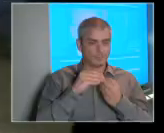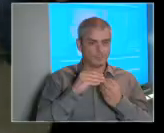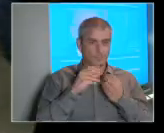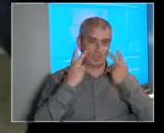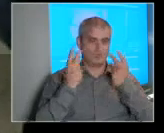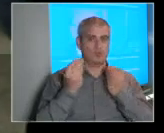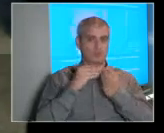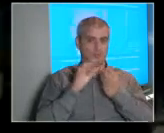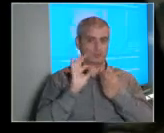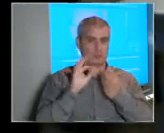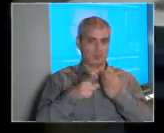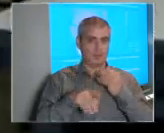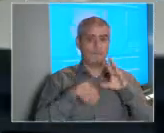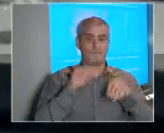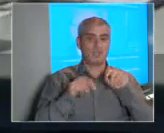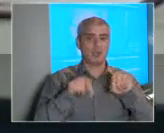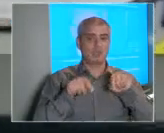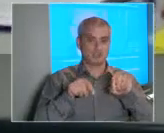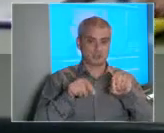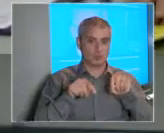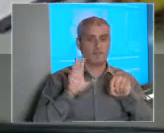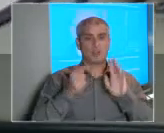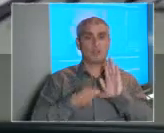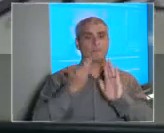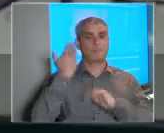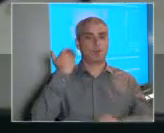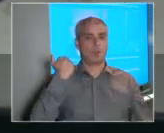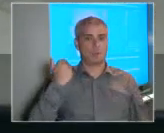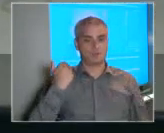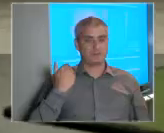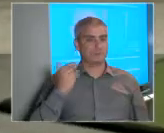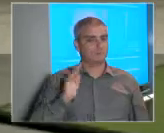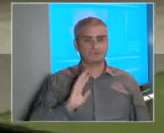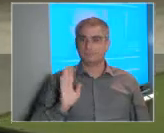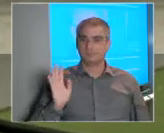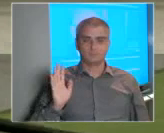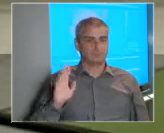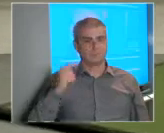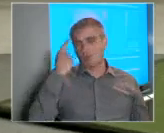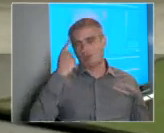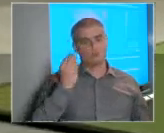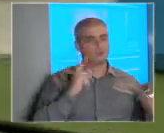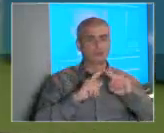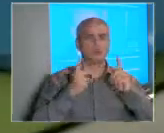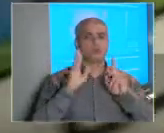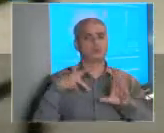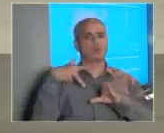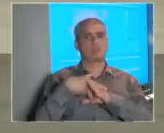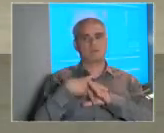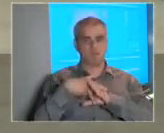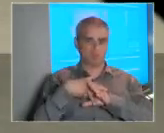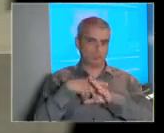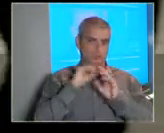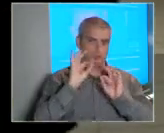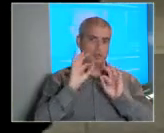הערך הנוסף שנוסף במערכת הבחירות הזו וגם הקודמת. אין מה לחשוב אחרת, יש גם התערבות